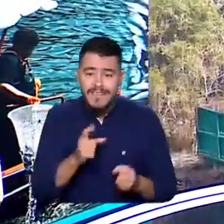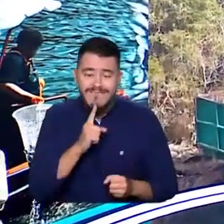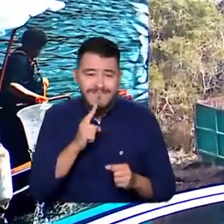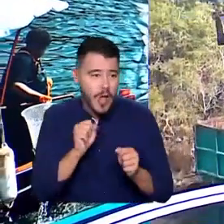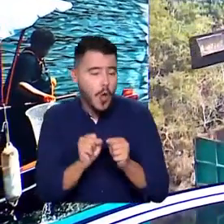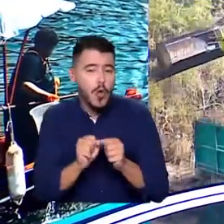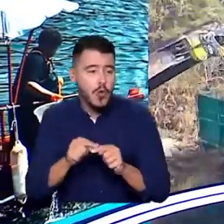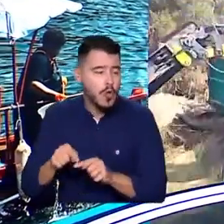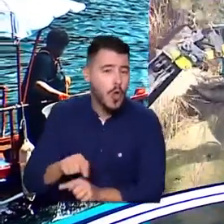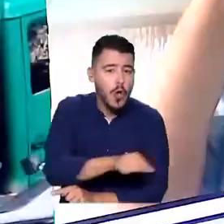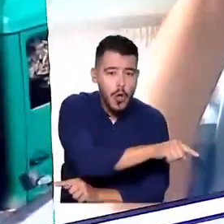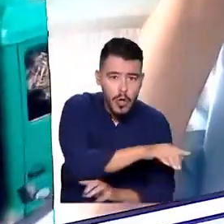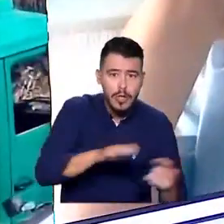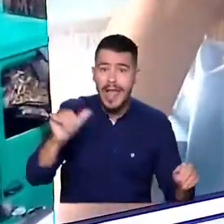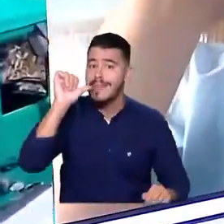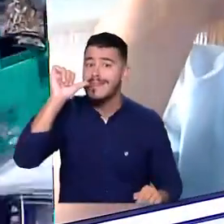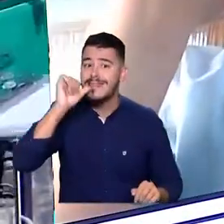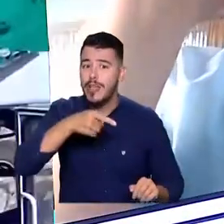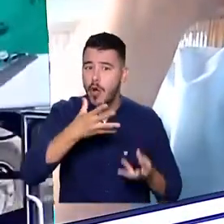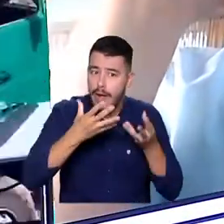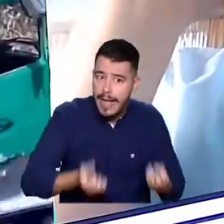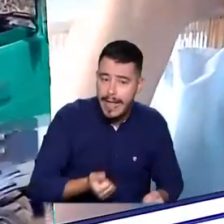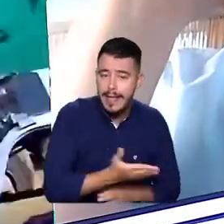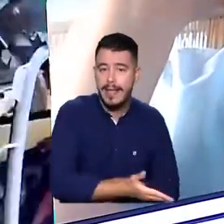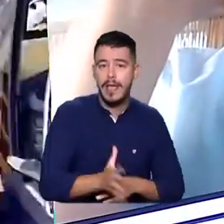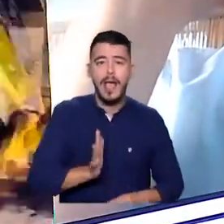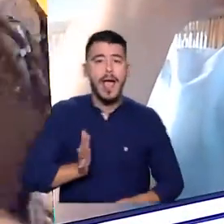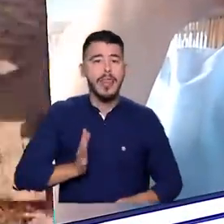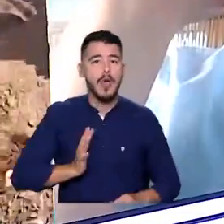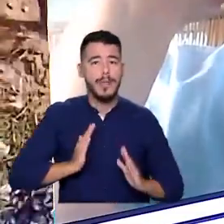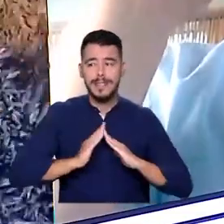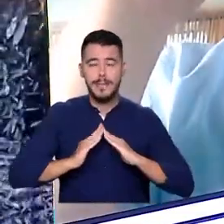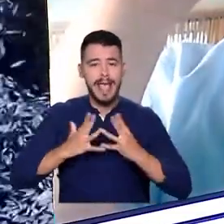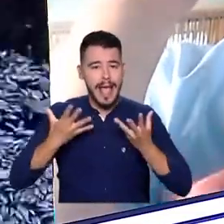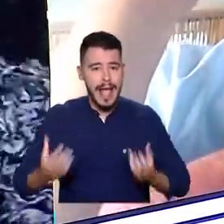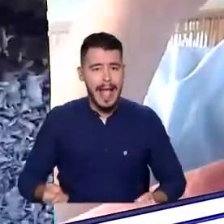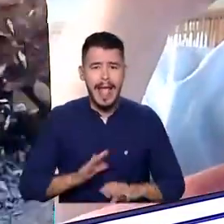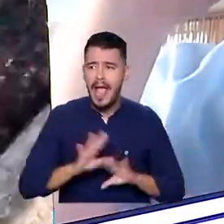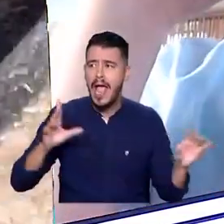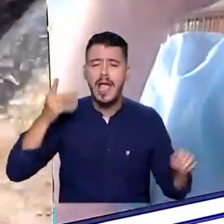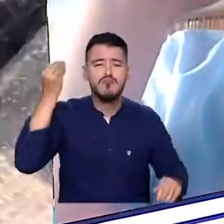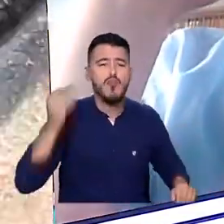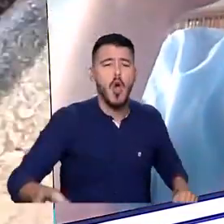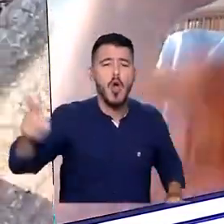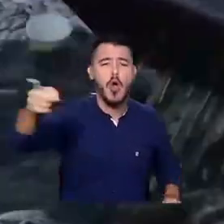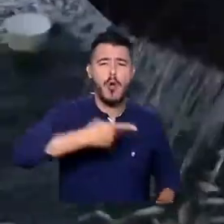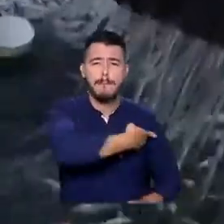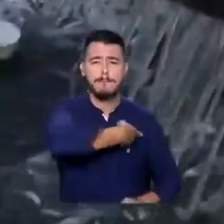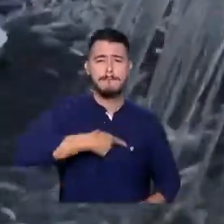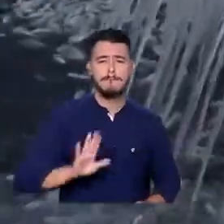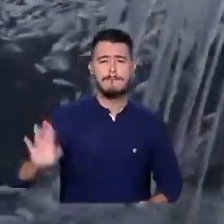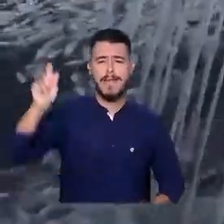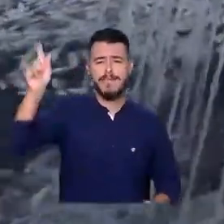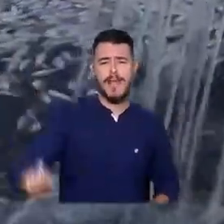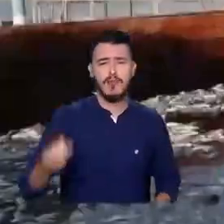και είναι και κατοικημένη περιοχή. Εσείς κατηγορείτε τον Περιφερειάρχη ως υπεύθυνο για αυτό. Δεν το συζητάμε, ένας πολιτικός απατεώνας είναι. Από την